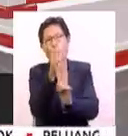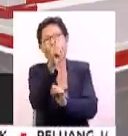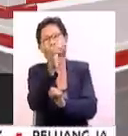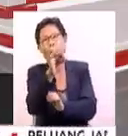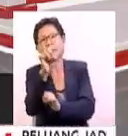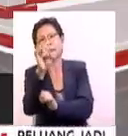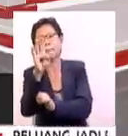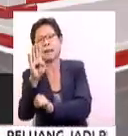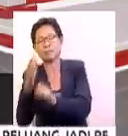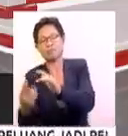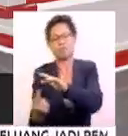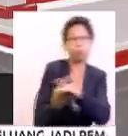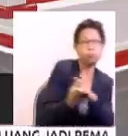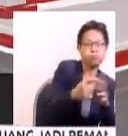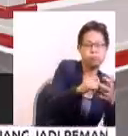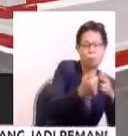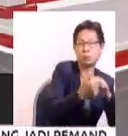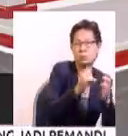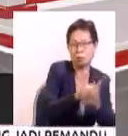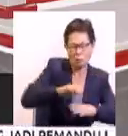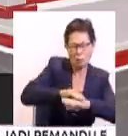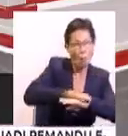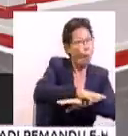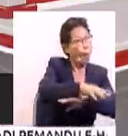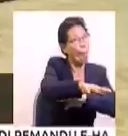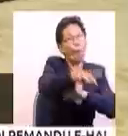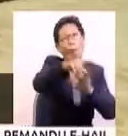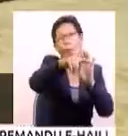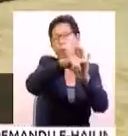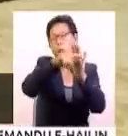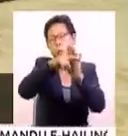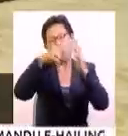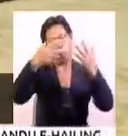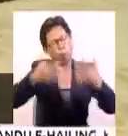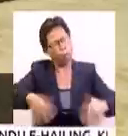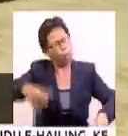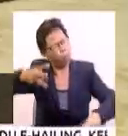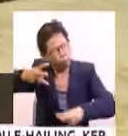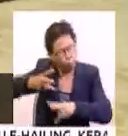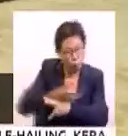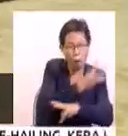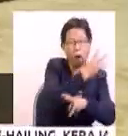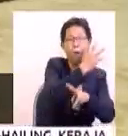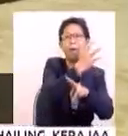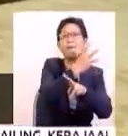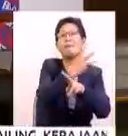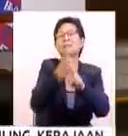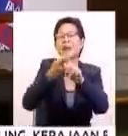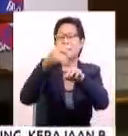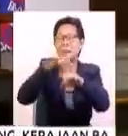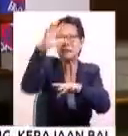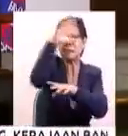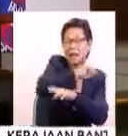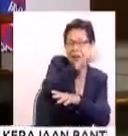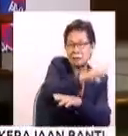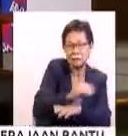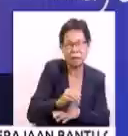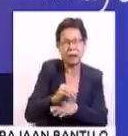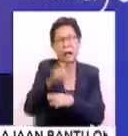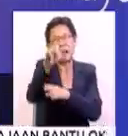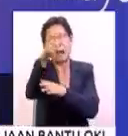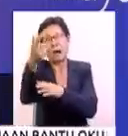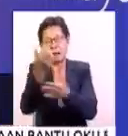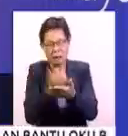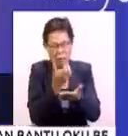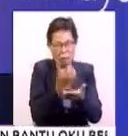Berhad 1MDB. Malah impak kerosakan didapati jauh lebih buruk daripada yang dijangkakan selain teras lain